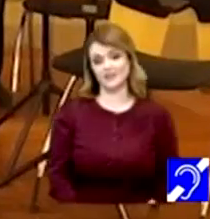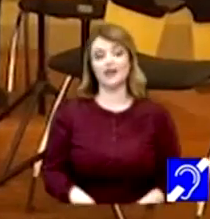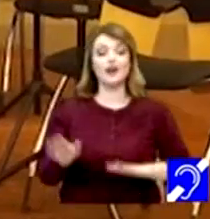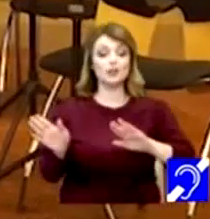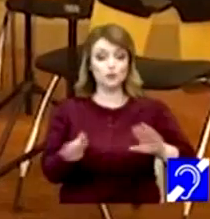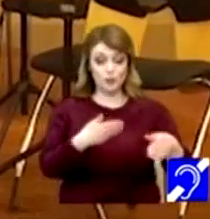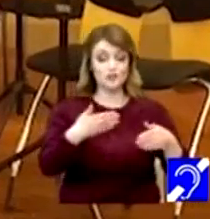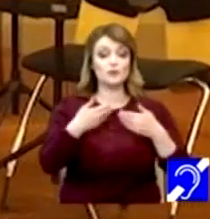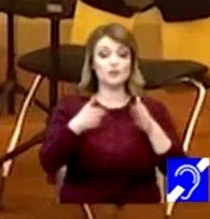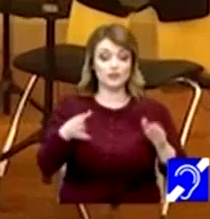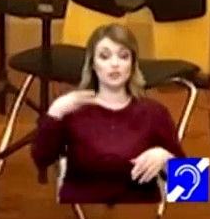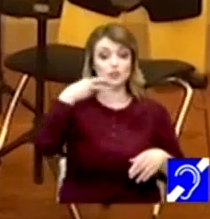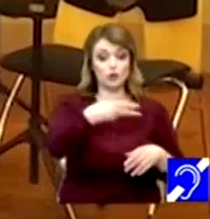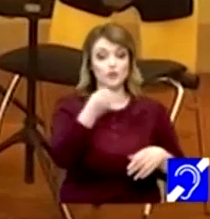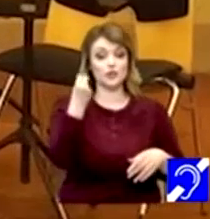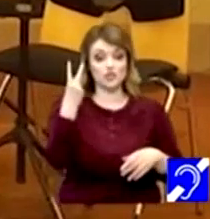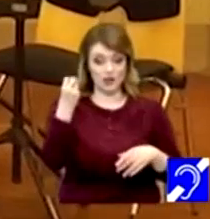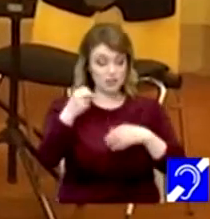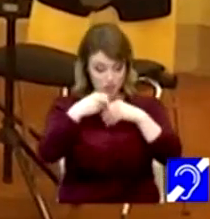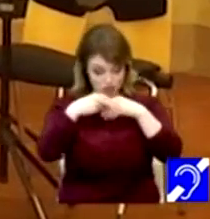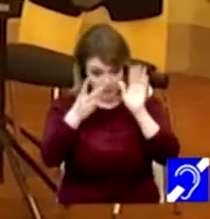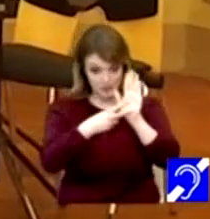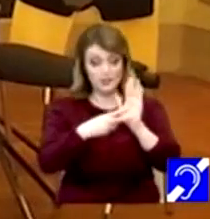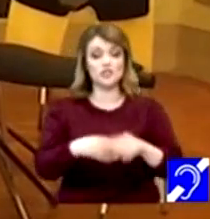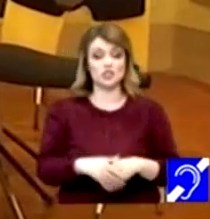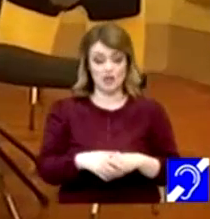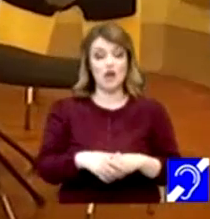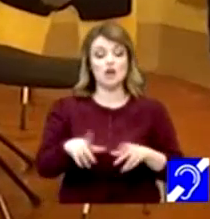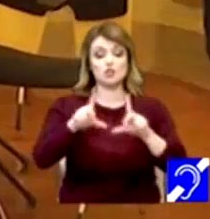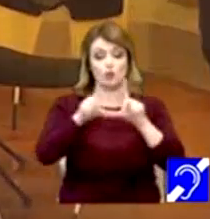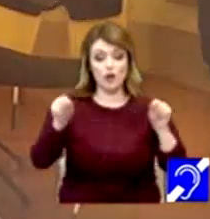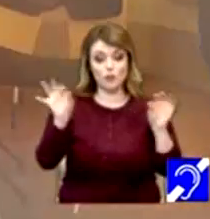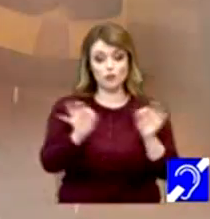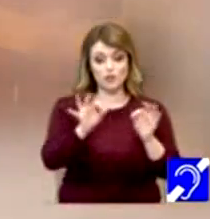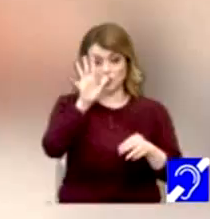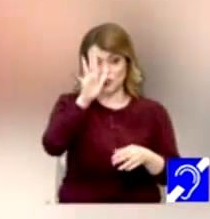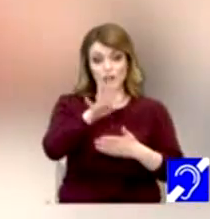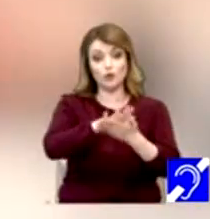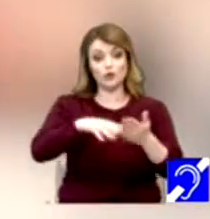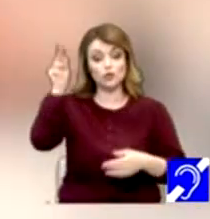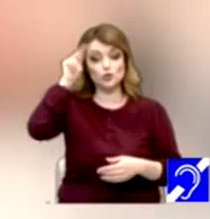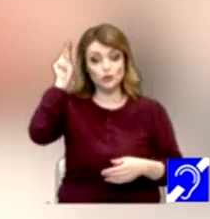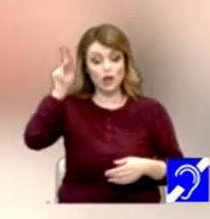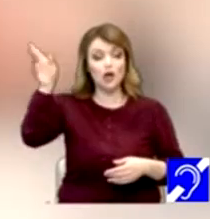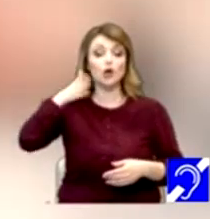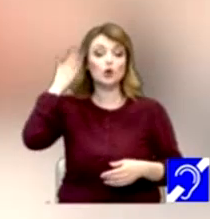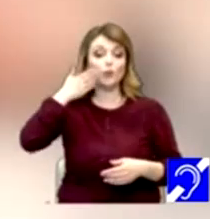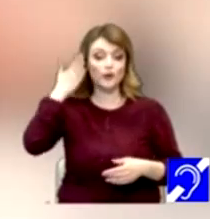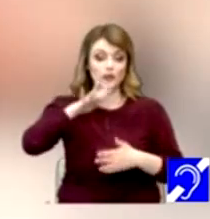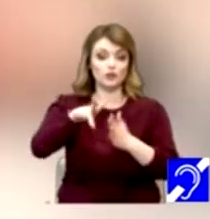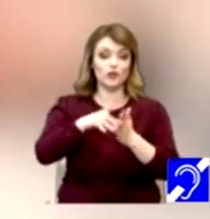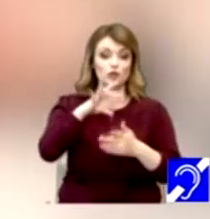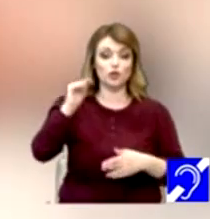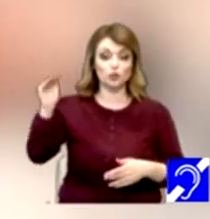După ce a absolvit în 2017 Liceul de Muzică Ciprian Porumbescu din Chișinău, tânărul și-a continuat studiile la Cluj, fiind admis